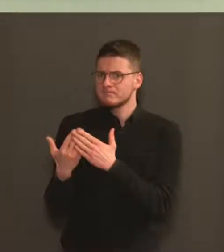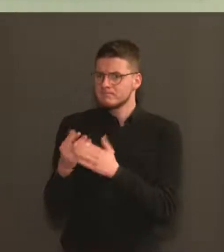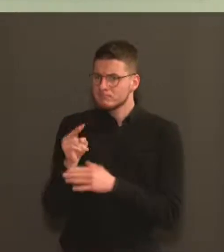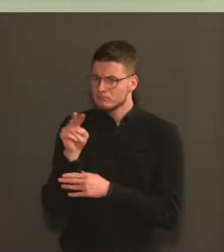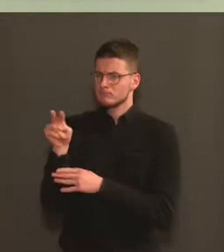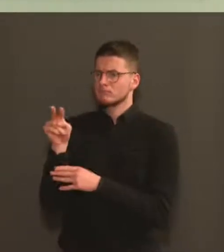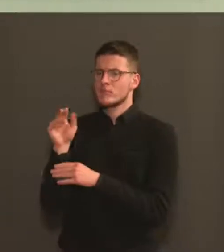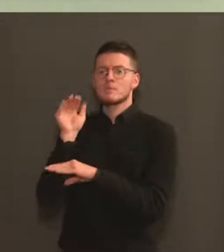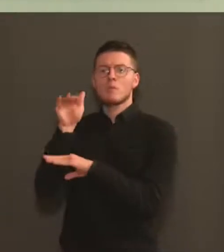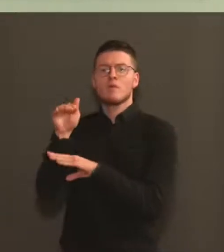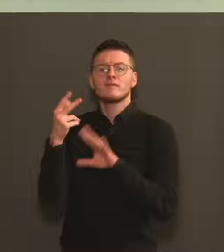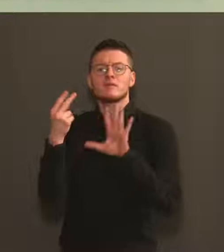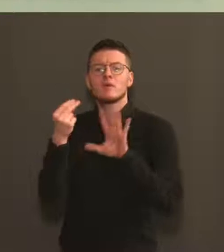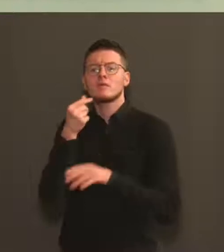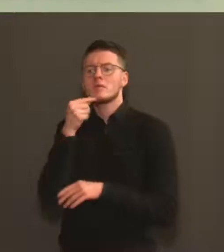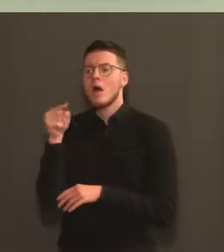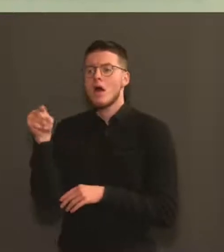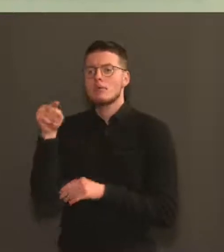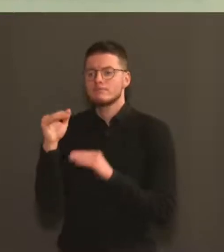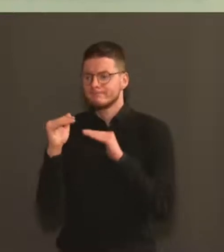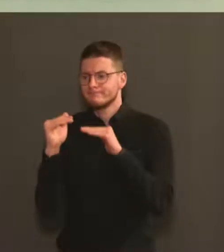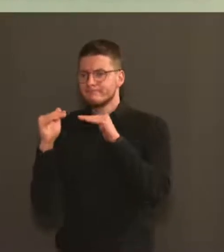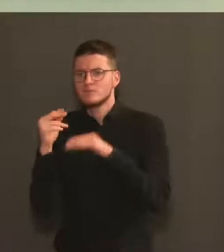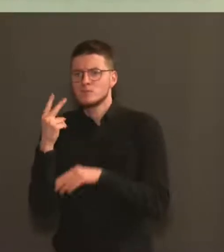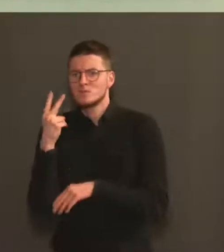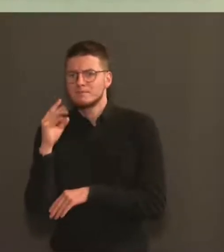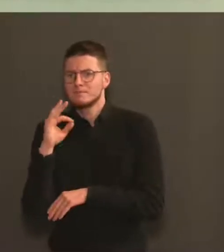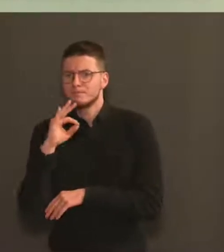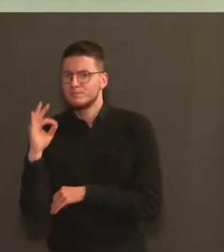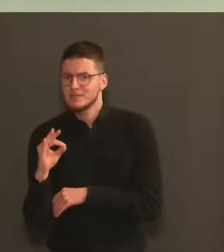80-plussers. Daar stijgt het aantal besmettingen met 2%.